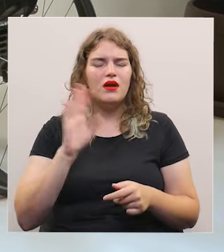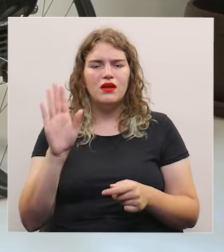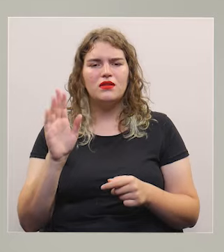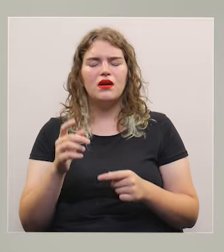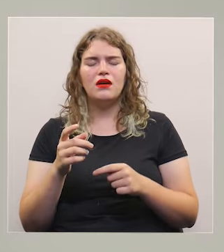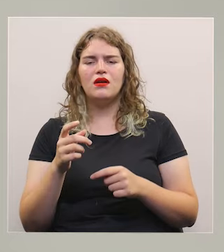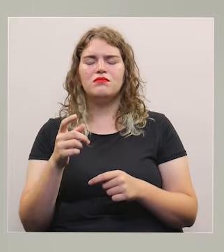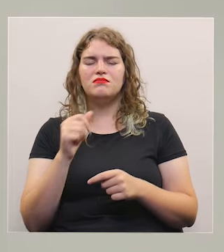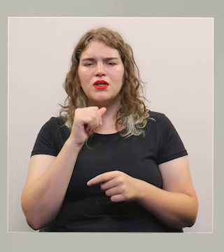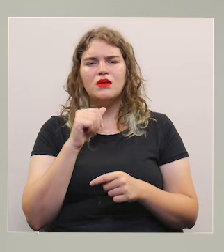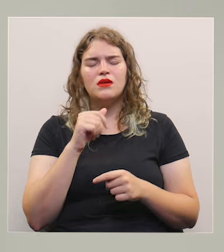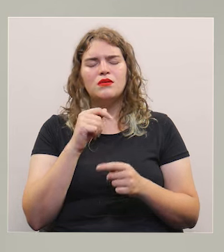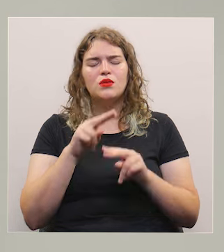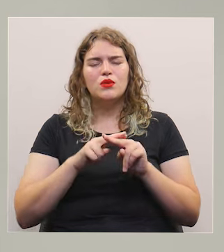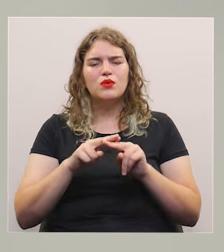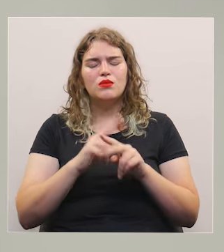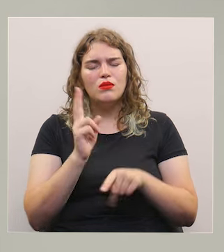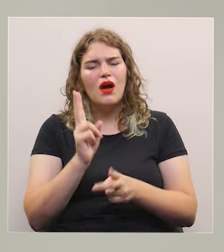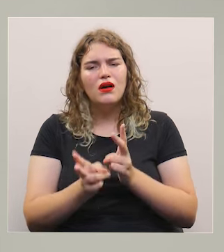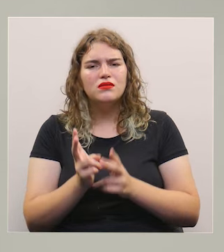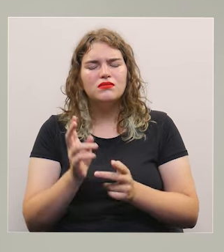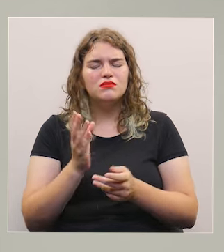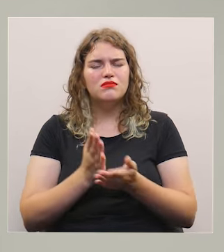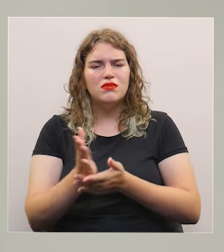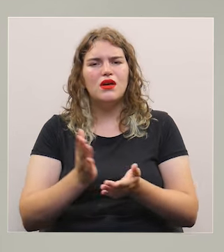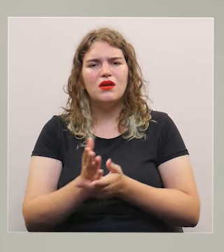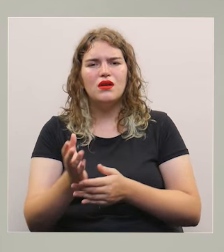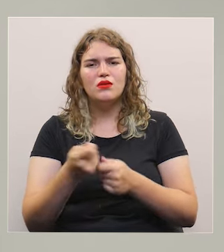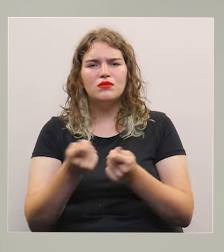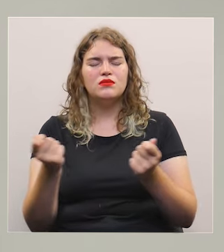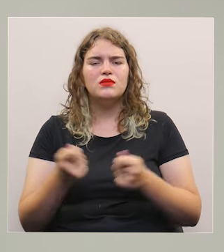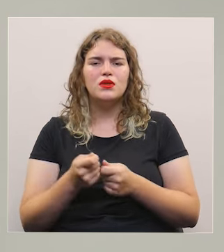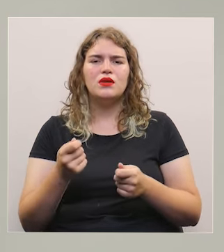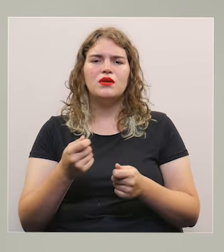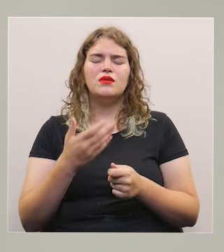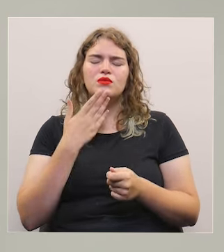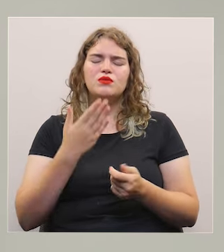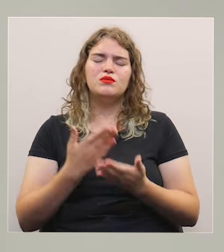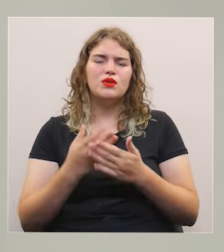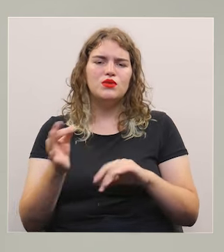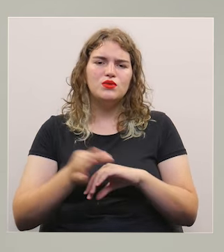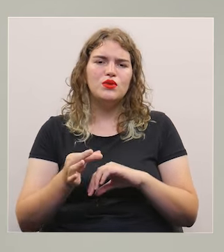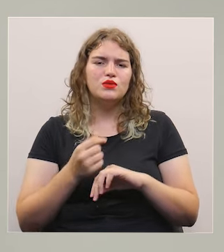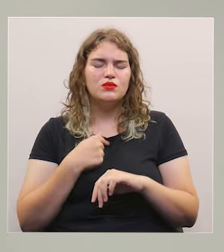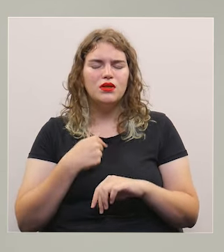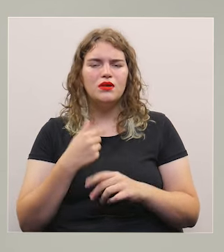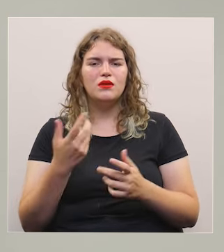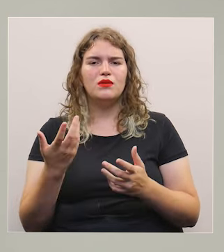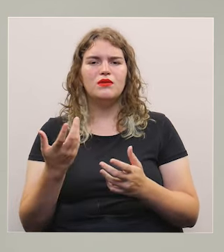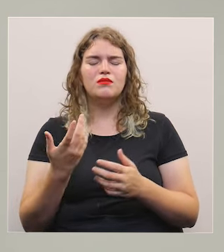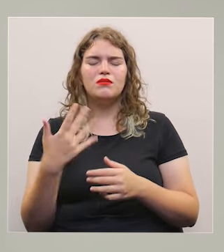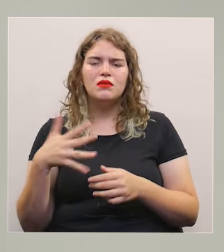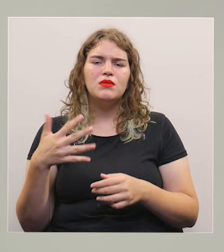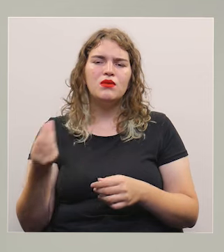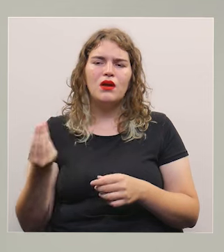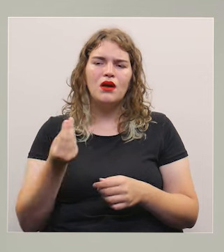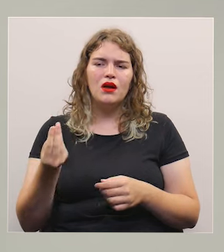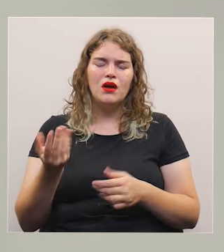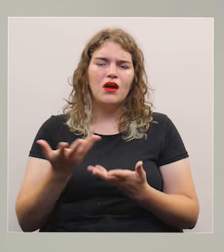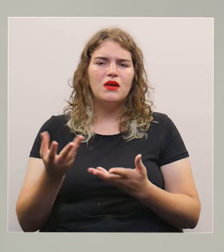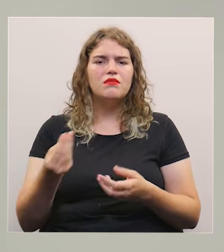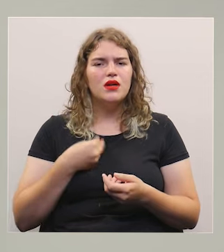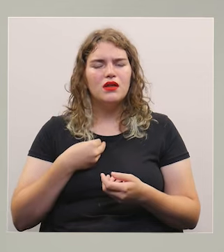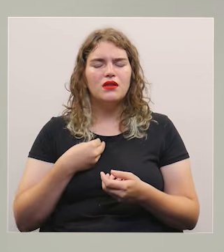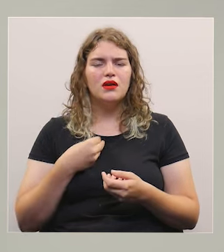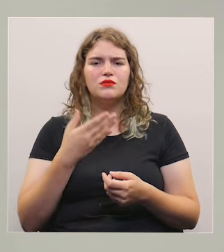Ta, îndurarea Ta, Doamne, îți mulțumim frumos. Doamne Iisuse, vreau să-ți mulțumesc pentru soțul meu, pentru soțul minunat pe care mi l-ai dat,